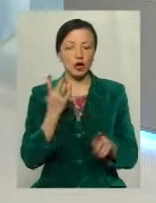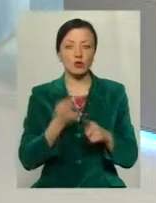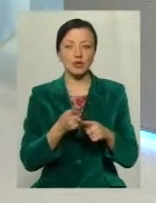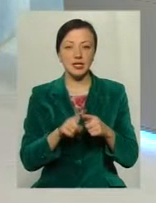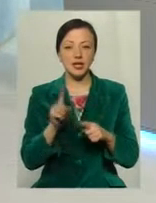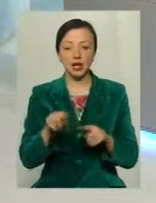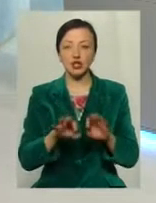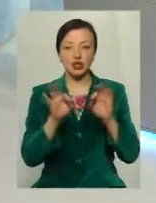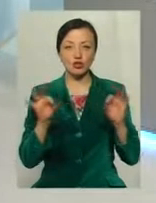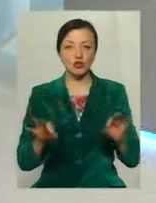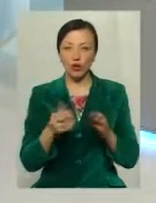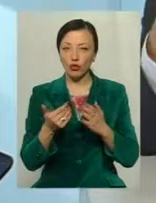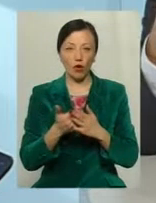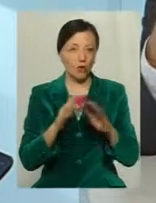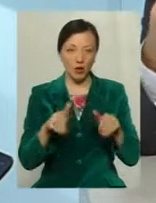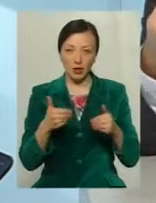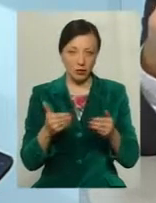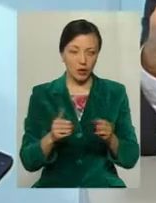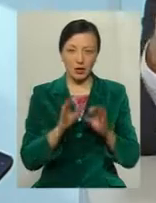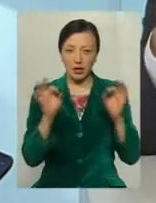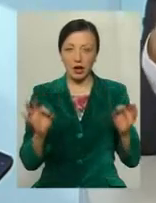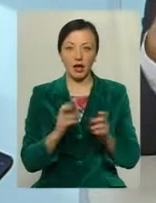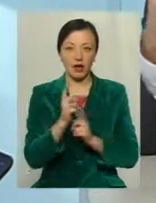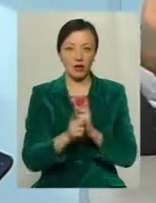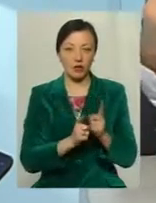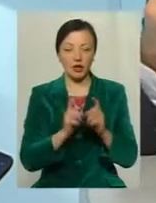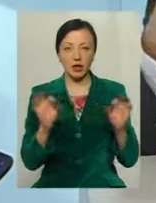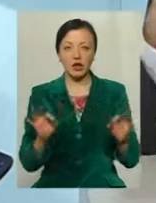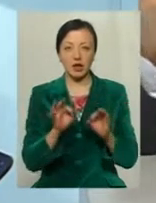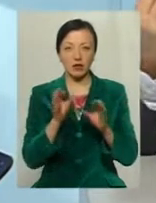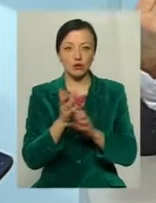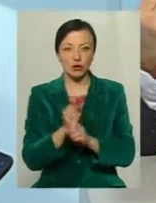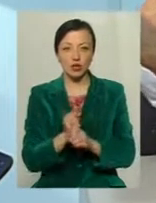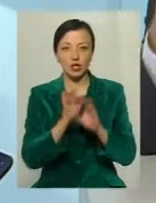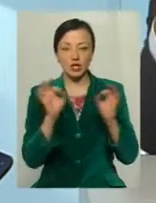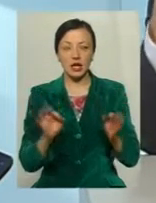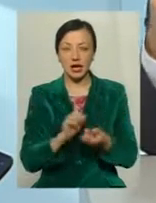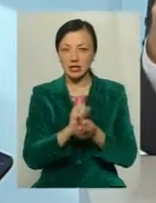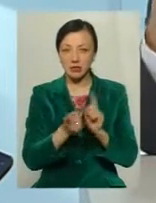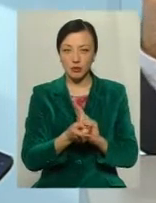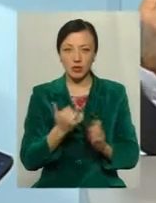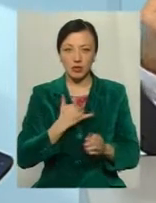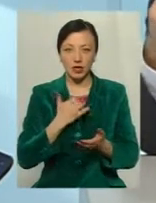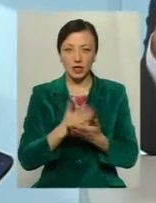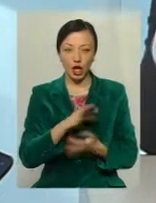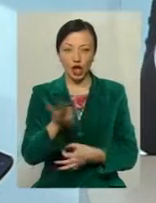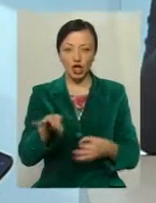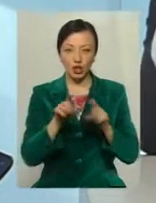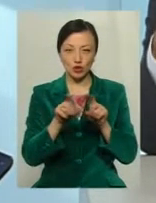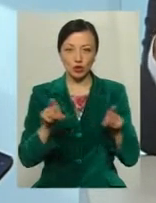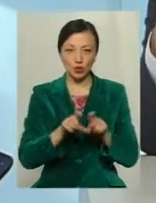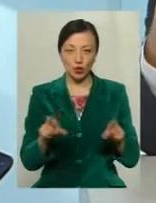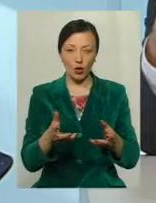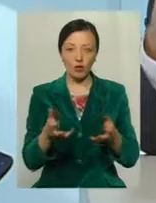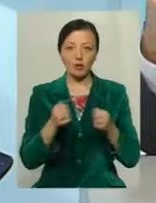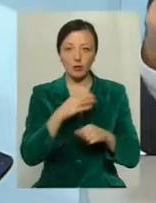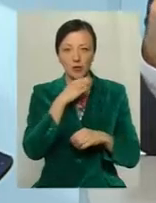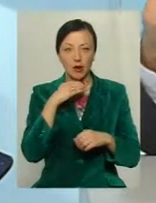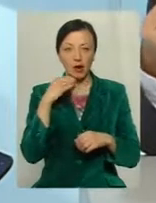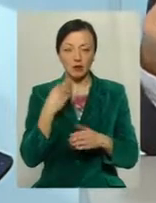держави, скорочення бюджетних витрат і інше може привести. Ви розумієте, в чому недолік сьогоднішнього